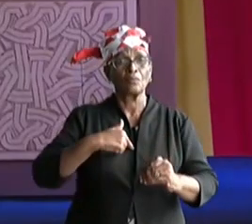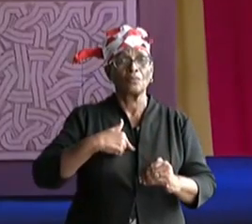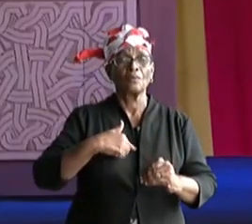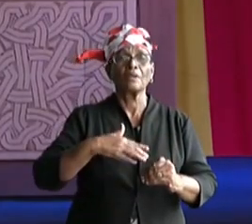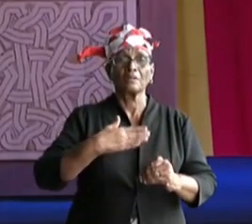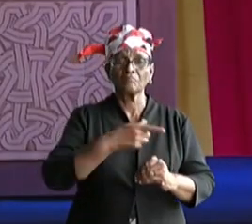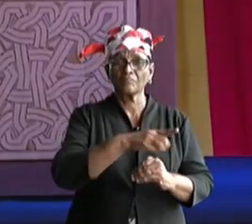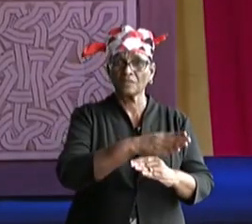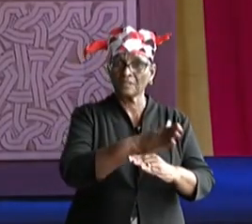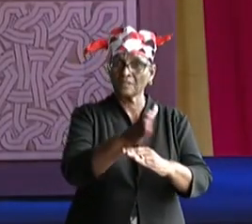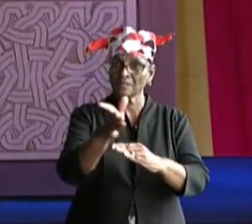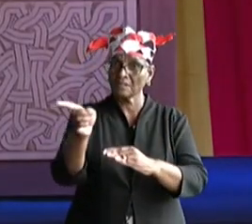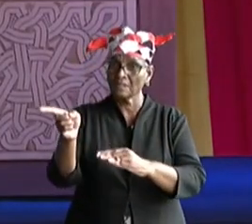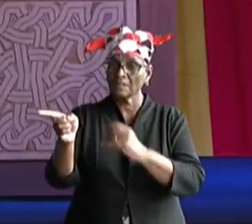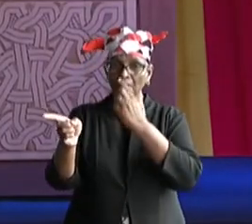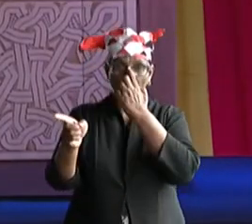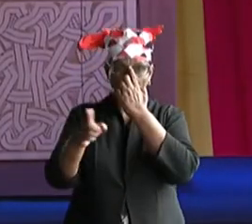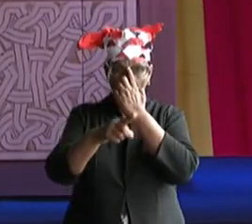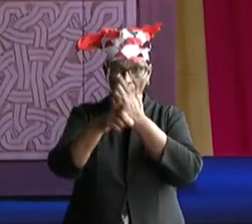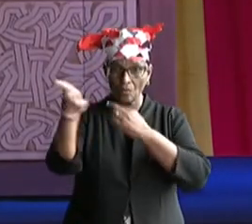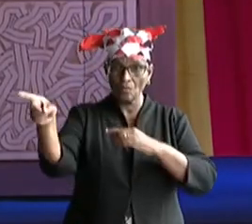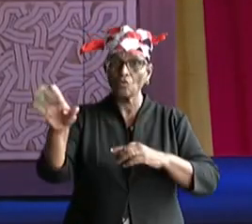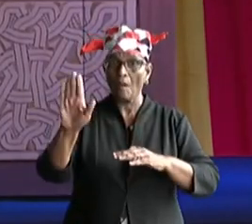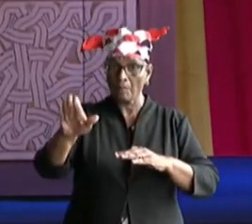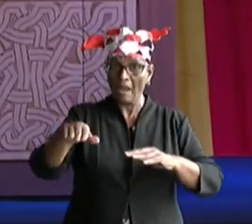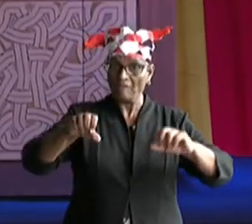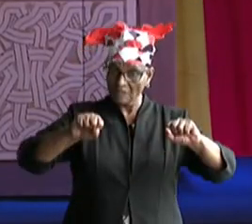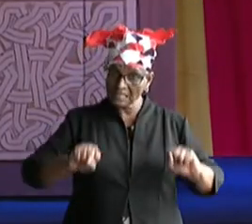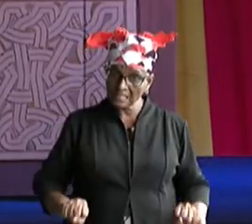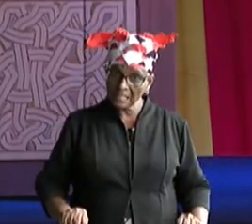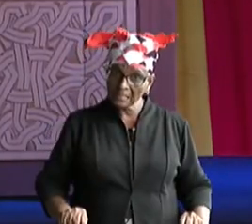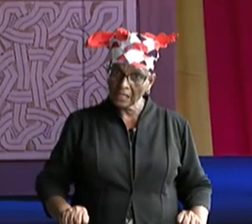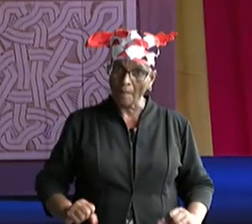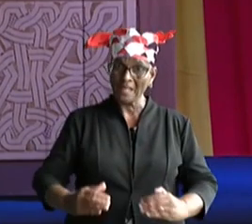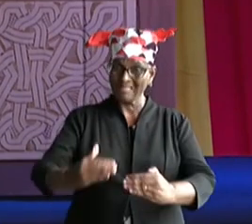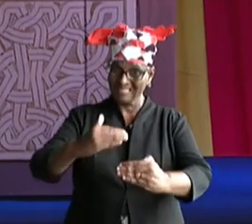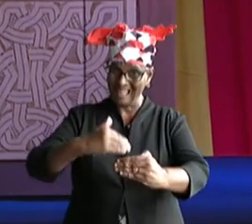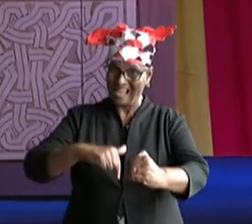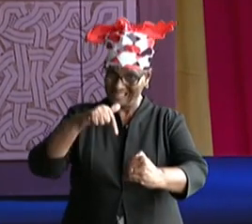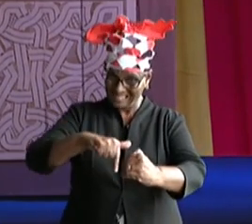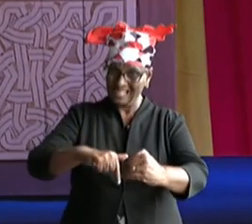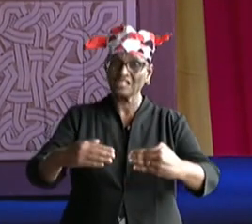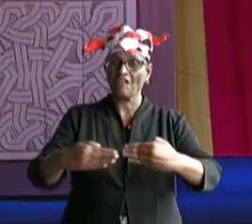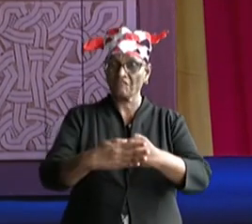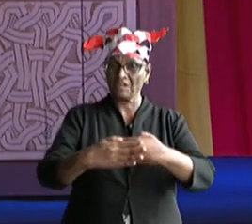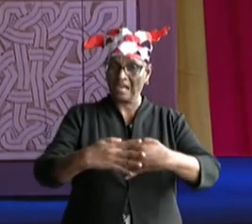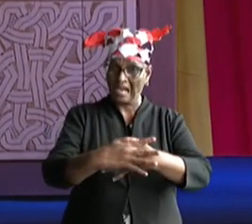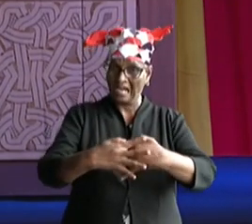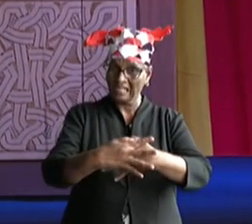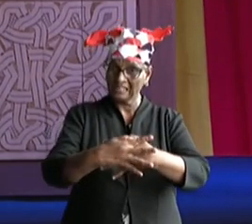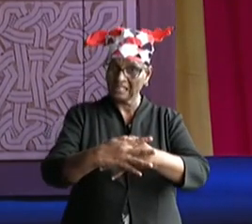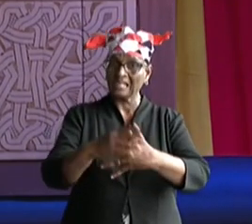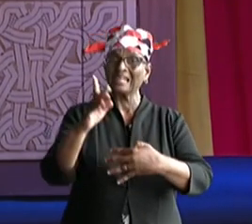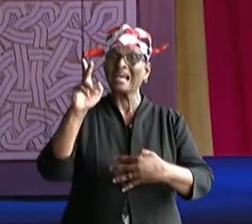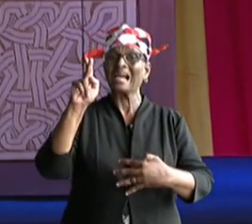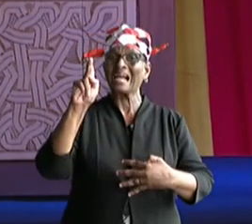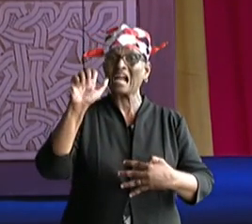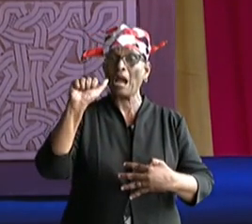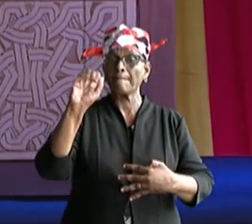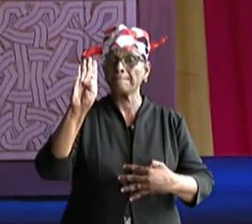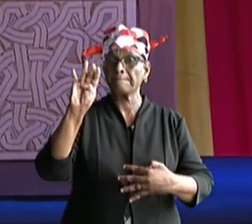dat u moet blijven zitten, omdat na deze vergadering het kabinet van de